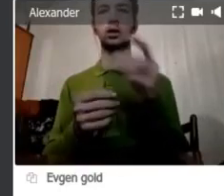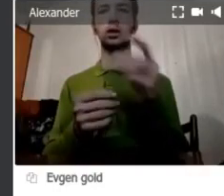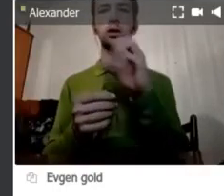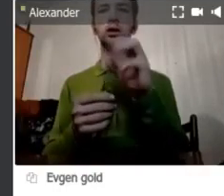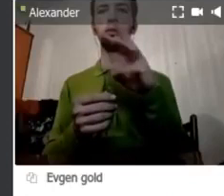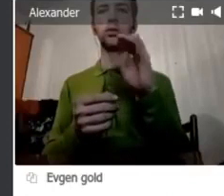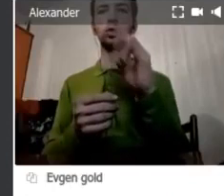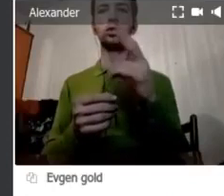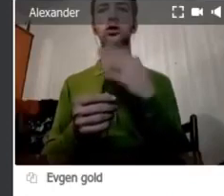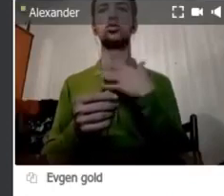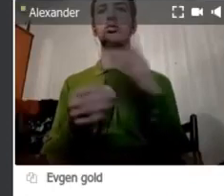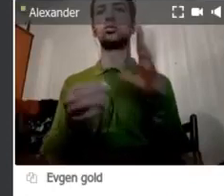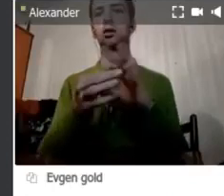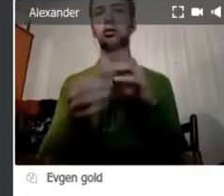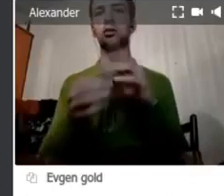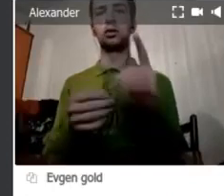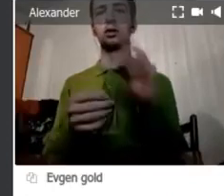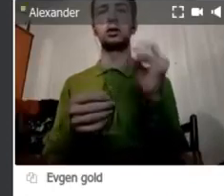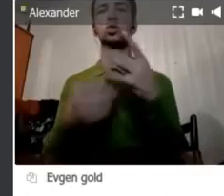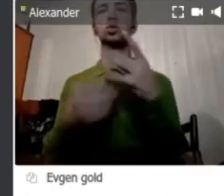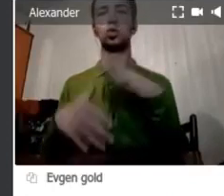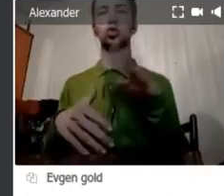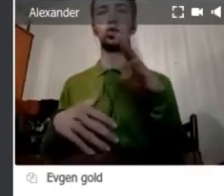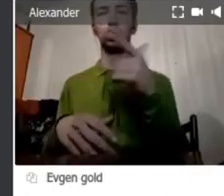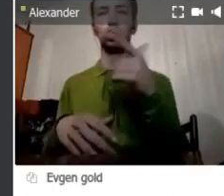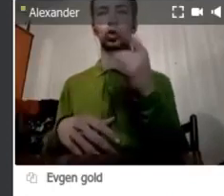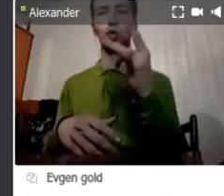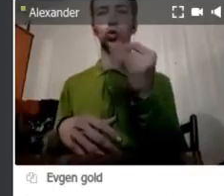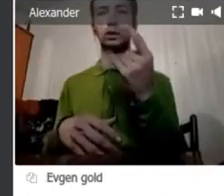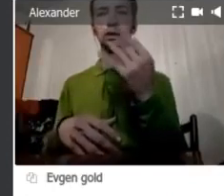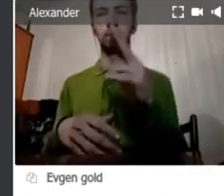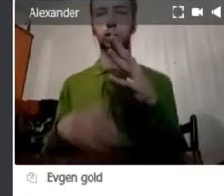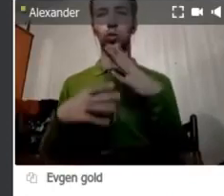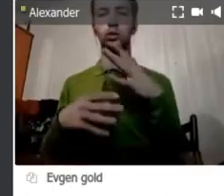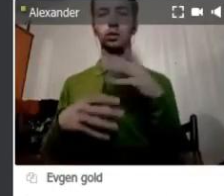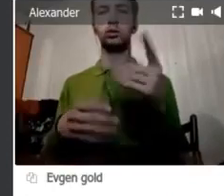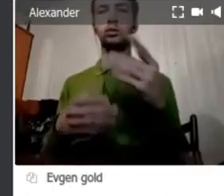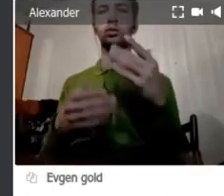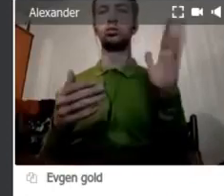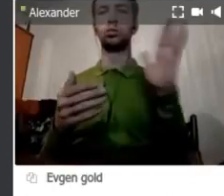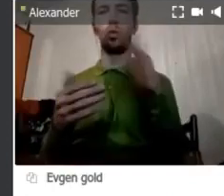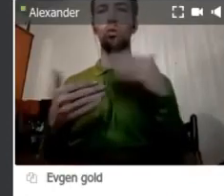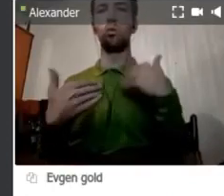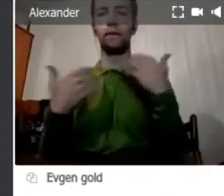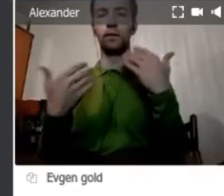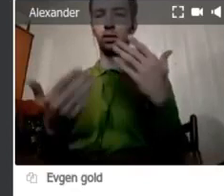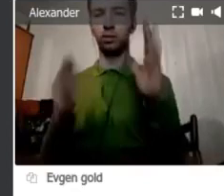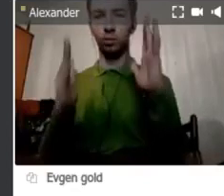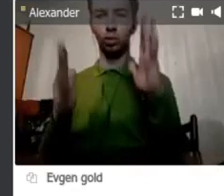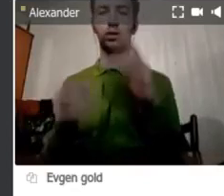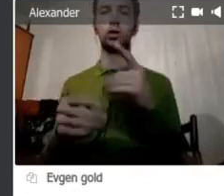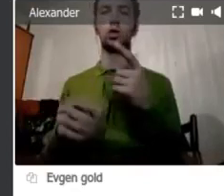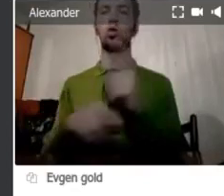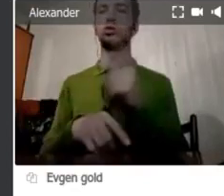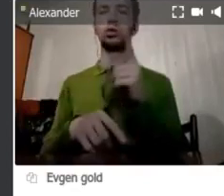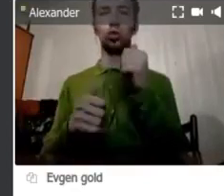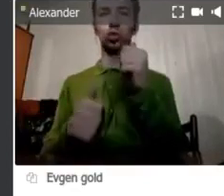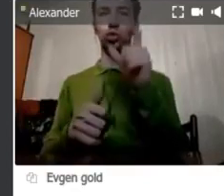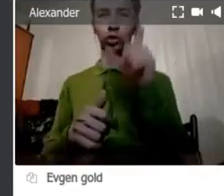Самсон кандидат наук, то есть очень интересный человек. Пожалуйста, тоже клиент, тоже